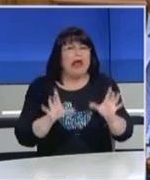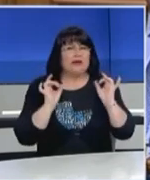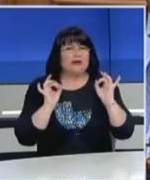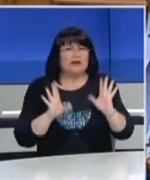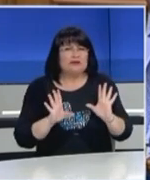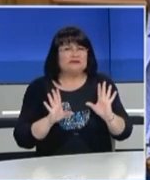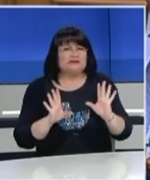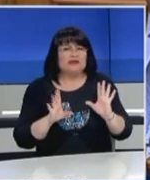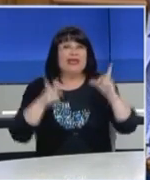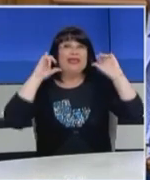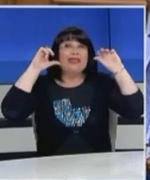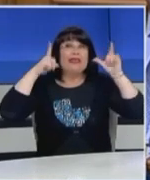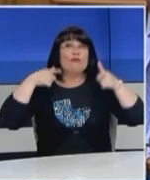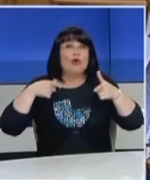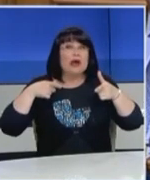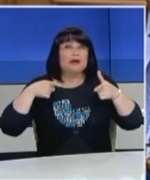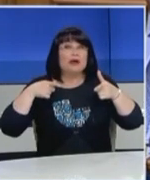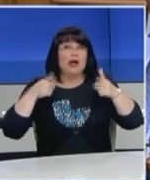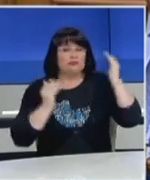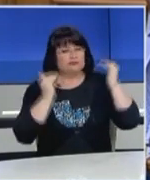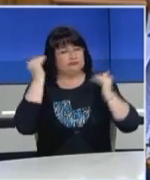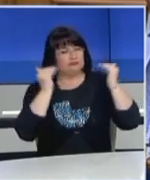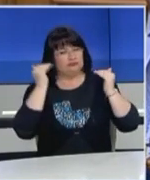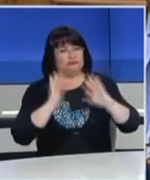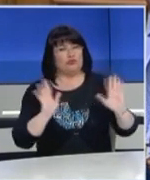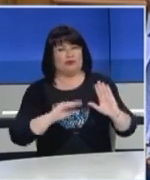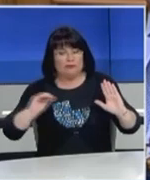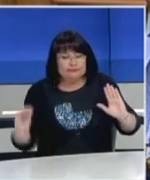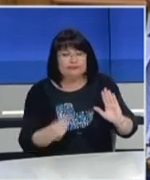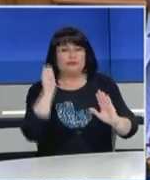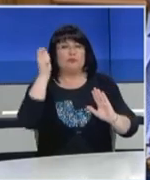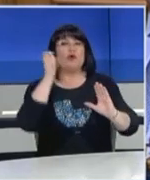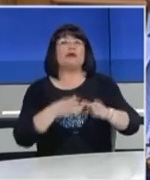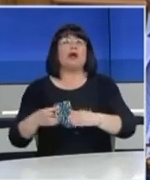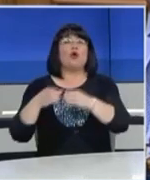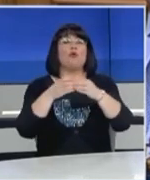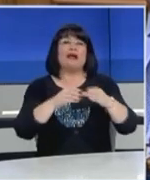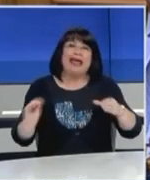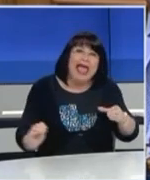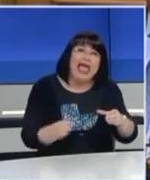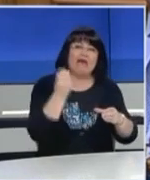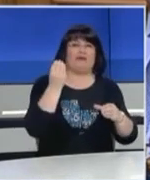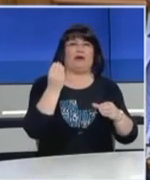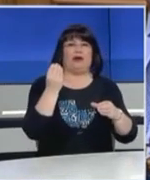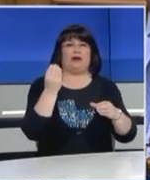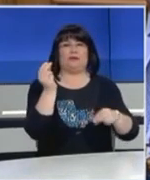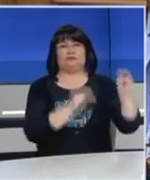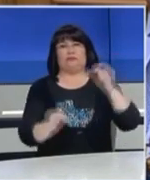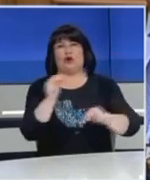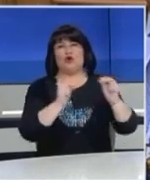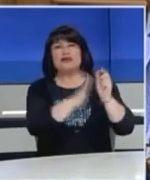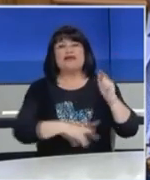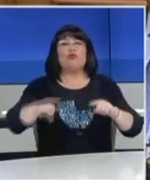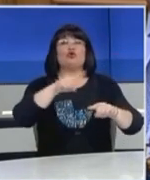να αμφισβητήσει δημοκρατικά εχέγγυα κομμάτων τα οποία είναι εκλεγμένα από τον ελληνικό λαό. Μη συγχαίετε λοιπόν τα